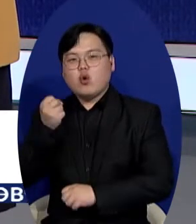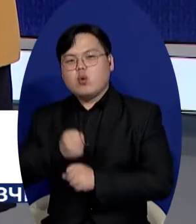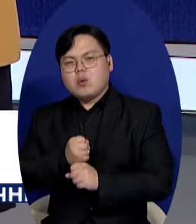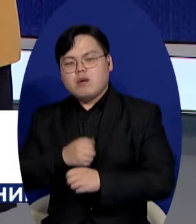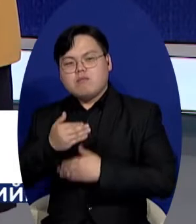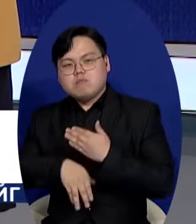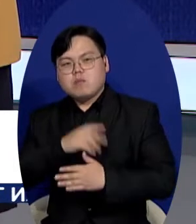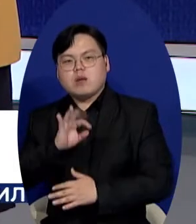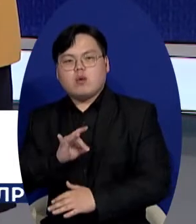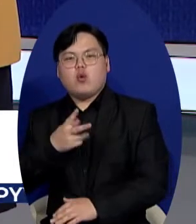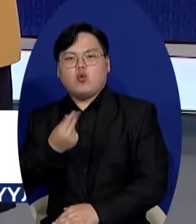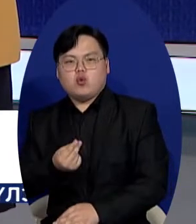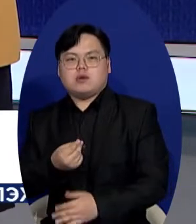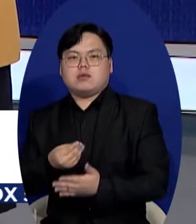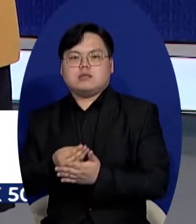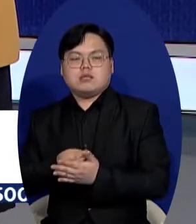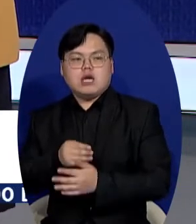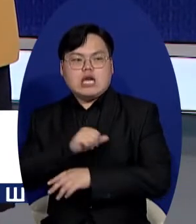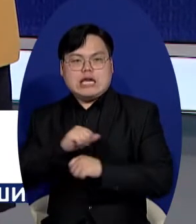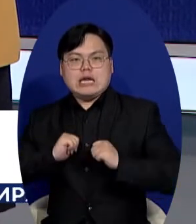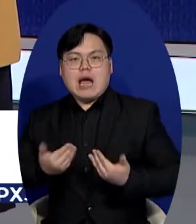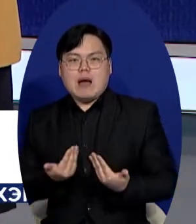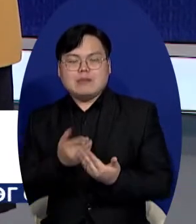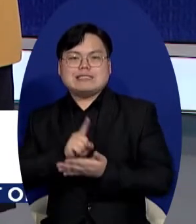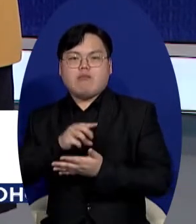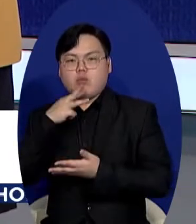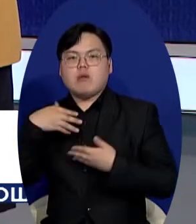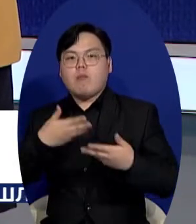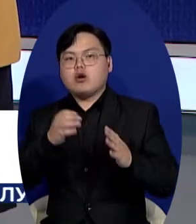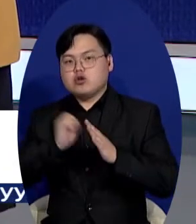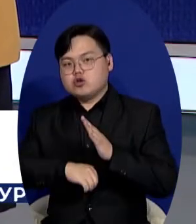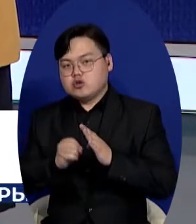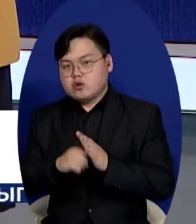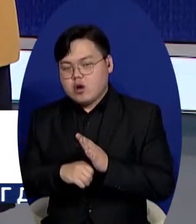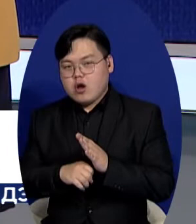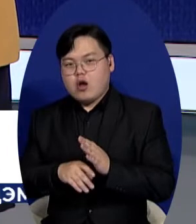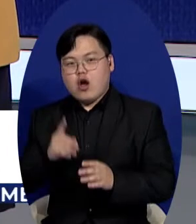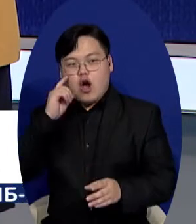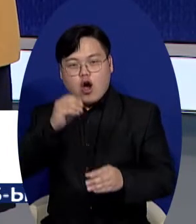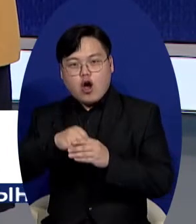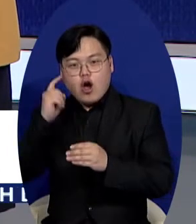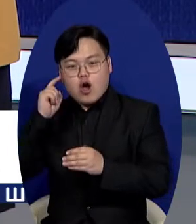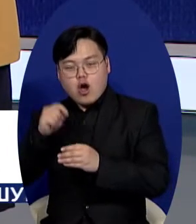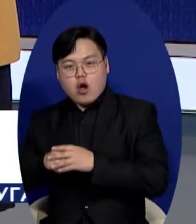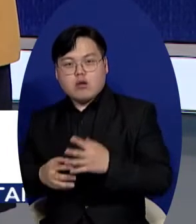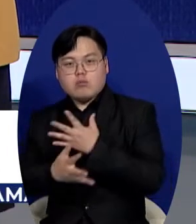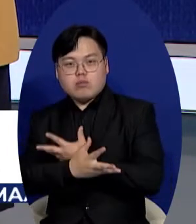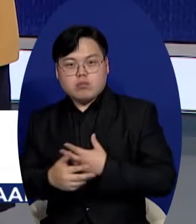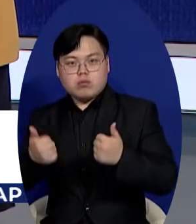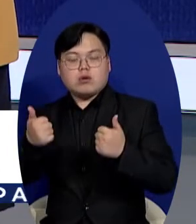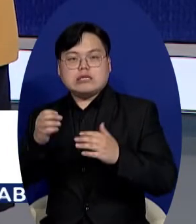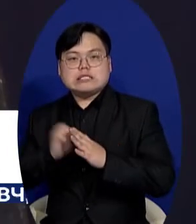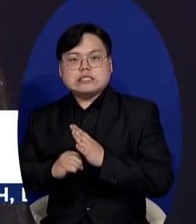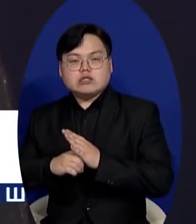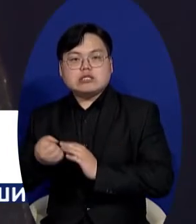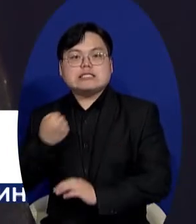бодит дүр зургийг бол орон нутгийн иргэдэд заавал мэдээлдэг байх хэрэгтэй байгаа маа. Оролцогч талуудын ойлголцлын тэргүүний туршлаганч оюут толгой компани